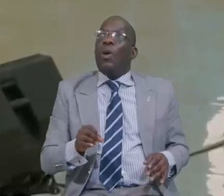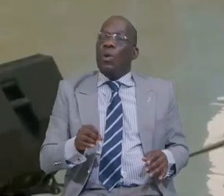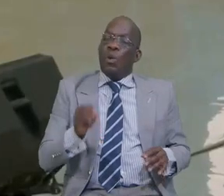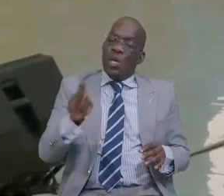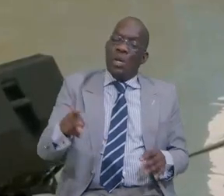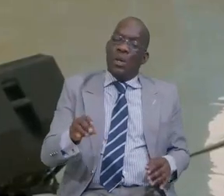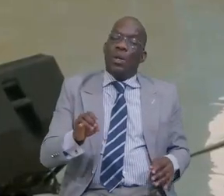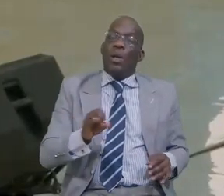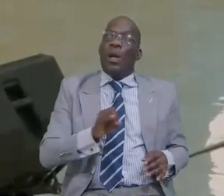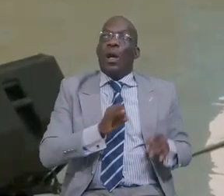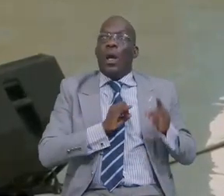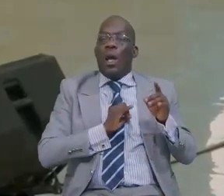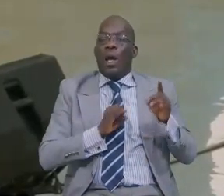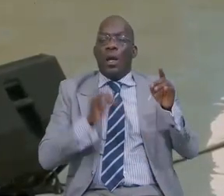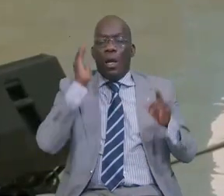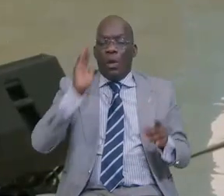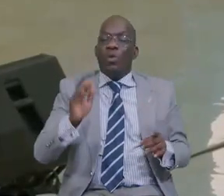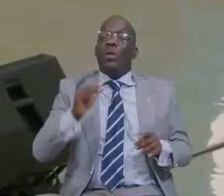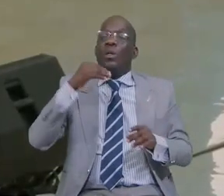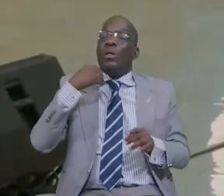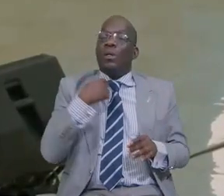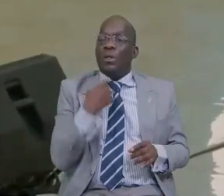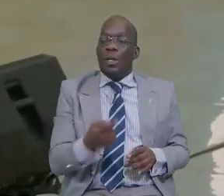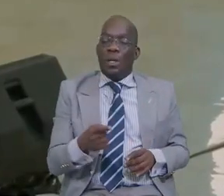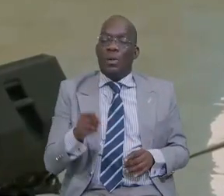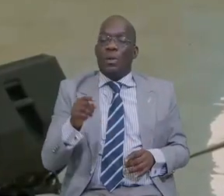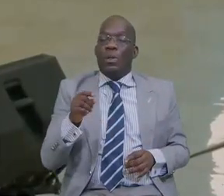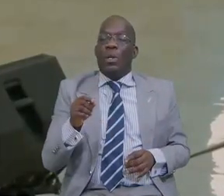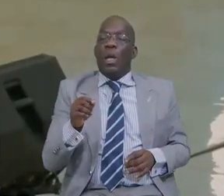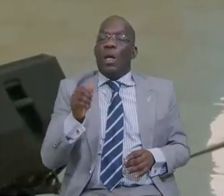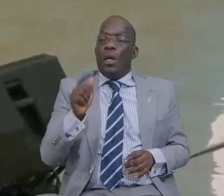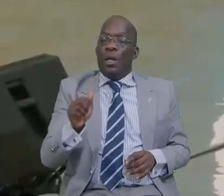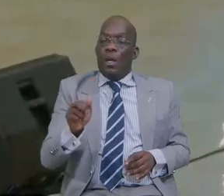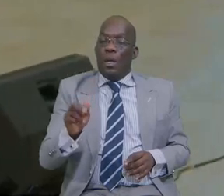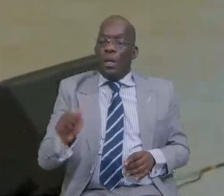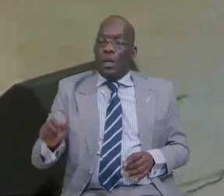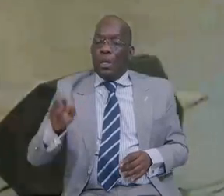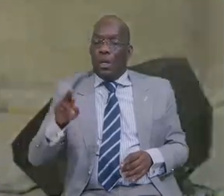lui dis de t'assister. Et Dieu l'a contraint.